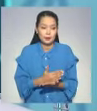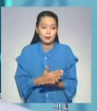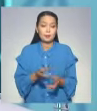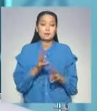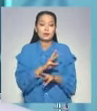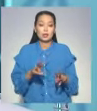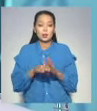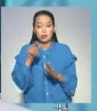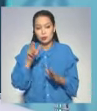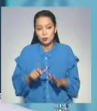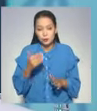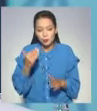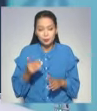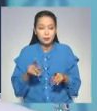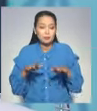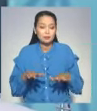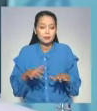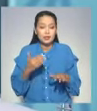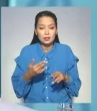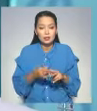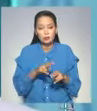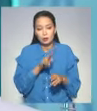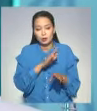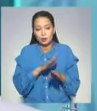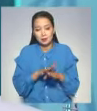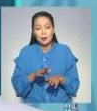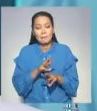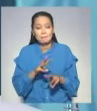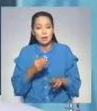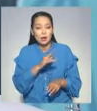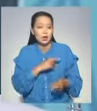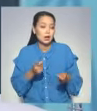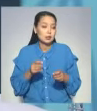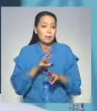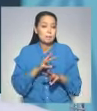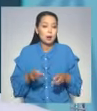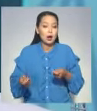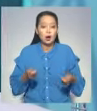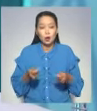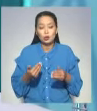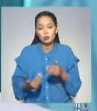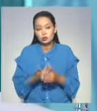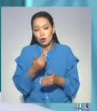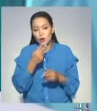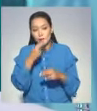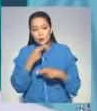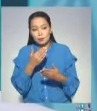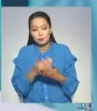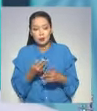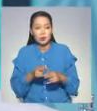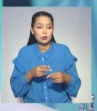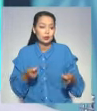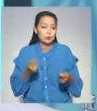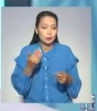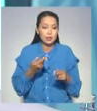Мәслихат депутаттарының мәртебесі мен дербестігін арттыру үшін мәслихат хатшысының лауазымы мәслихат төрағасы болып қайта құрылды. Тұрақты комиссиялар төрағаларының